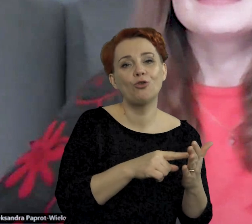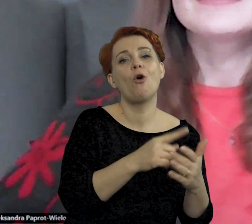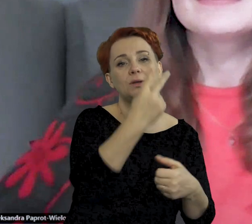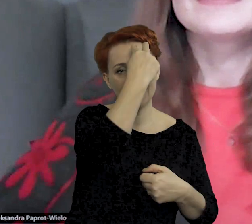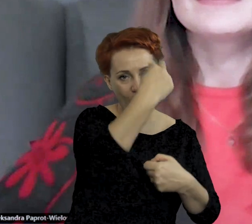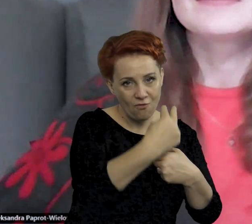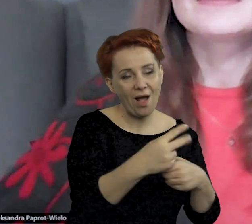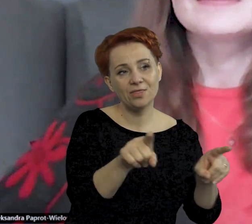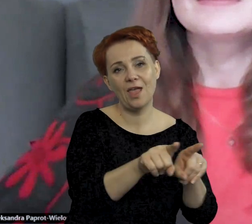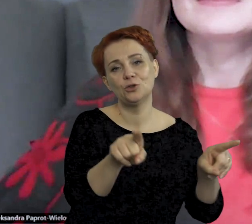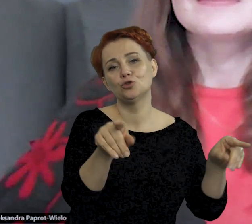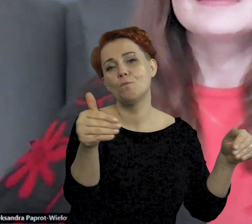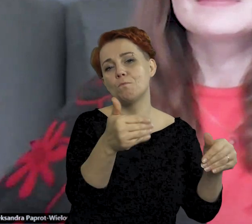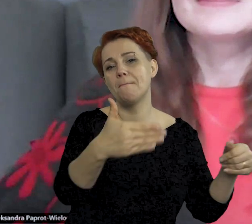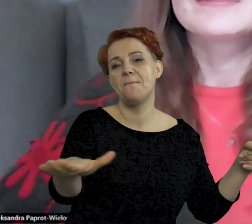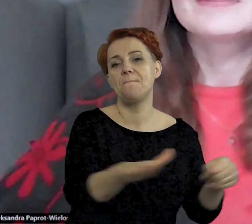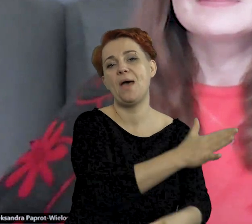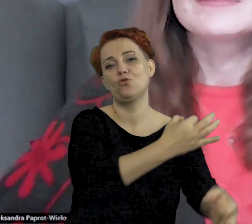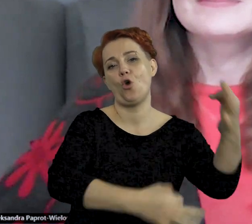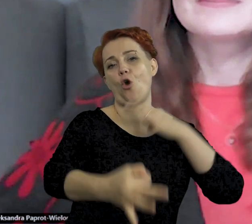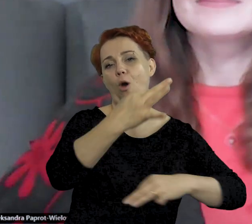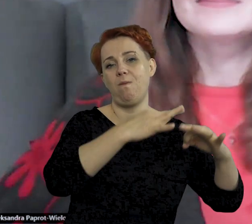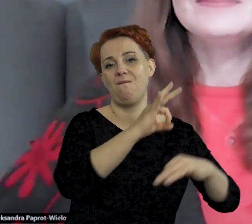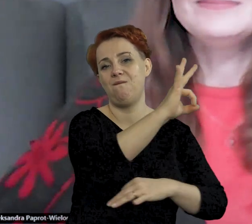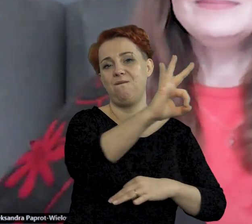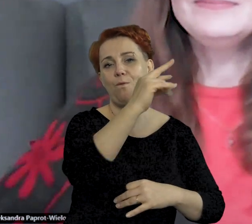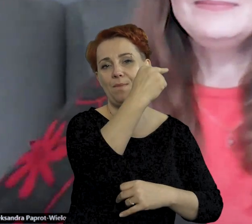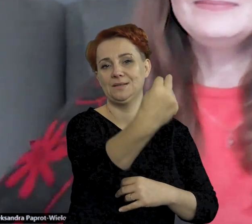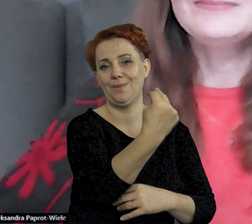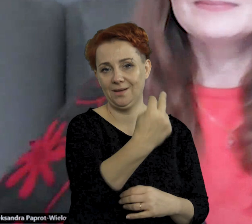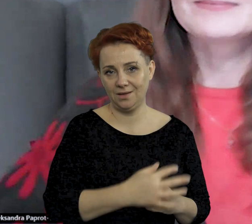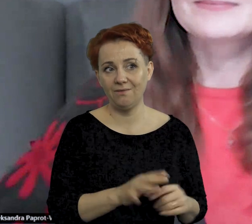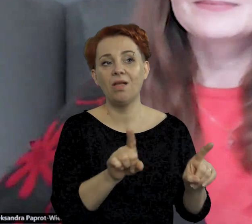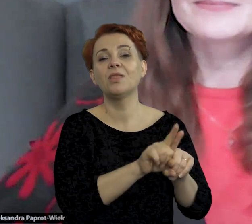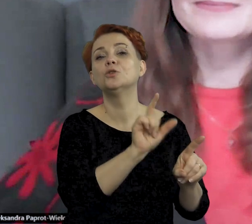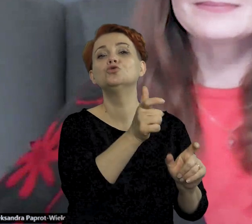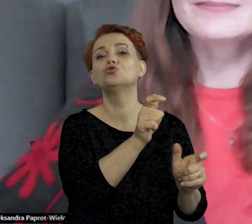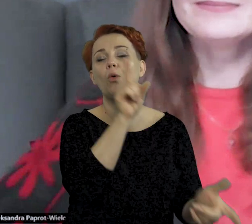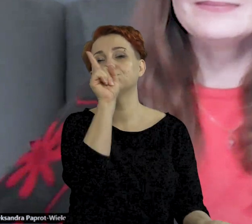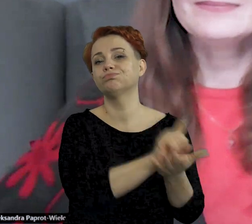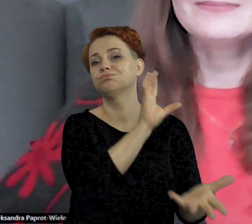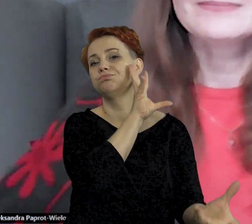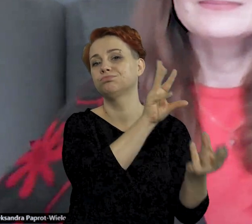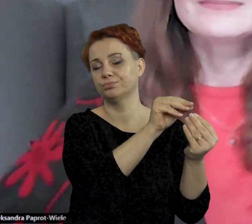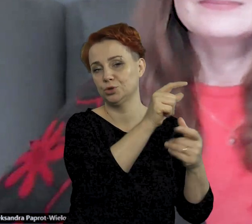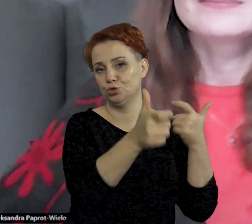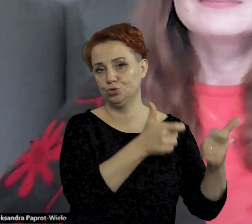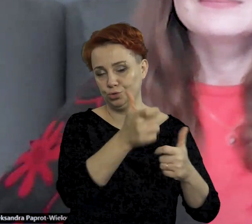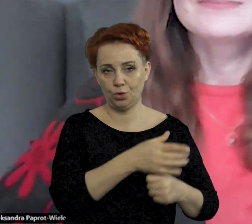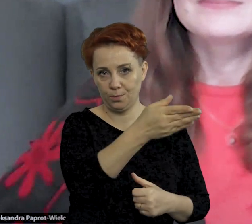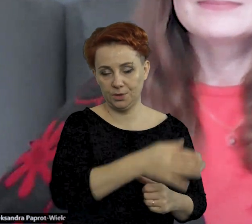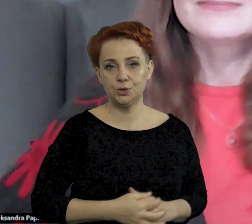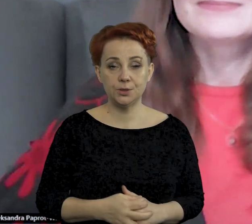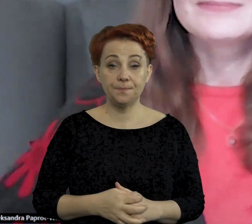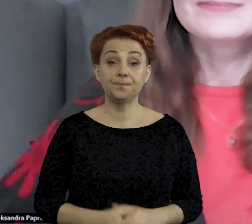jak najpełniej opowiedzieć, tak, o swoim punkcie widzenia i swoim dorobku. Dobra, a w takim